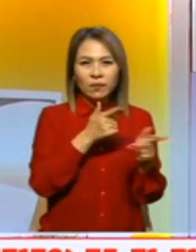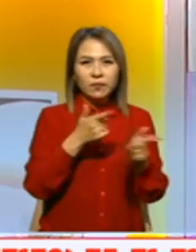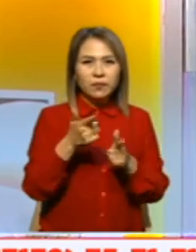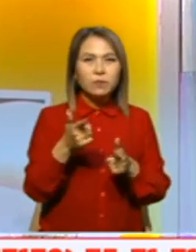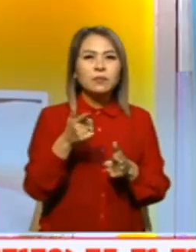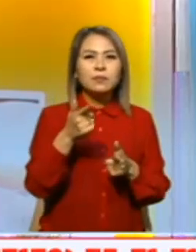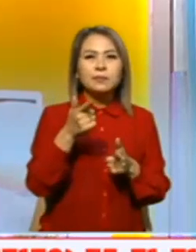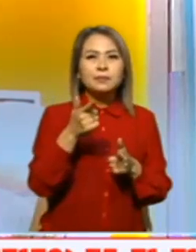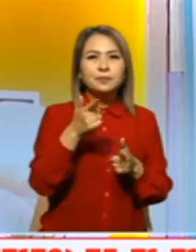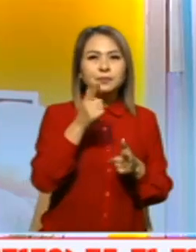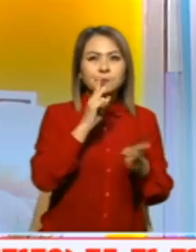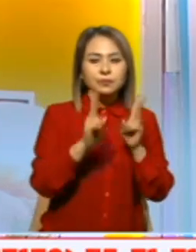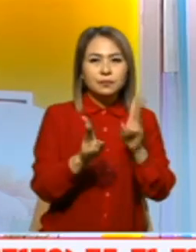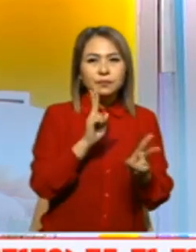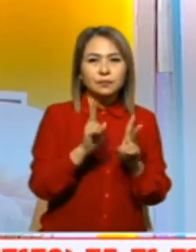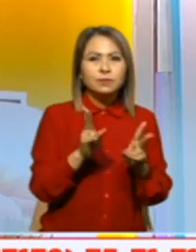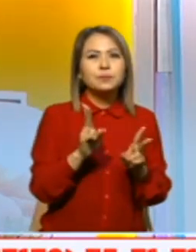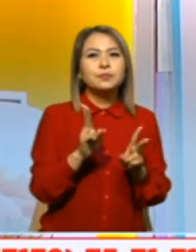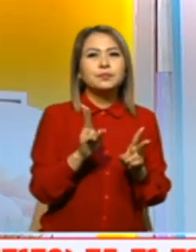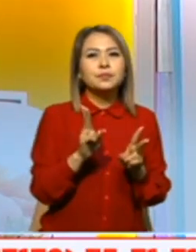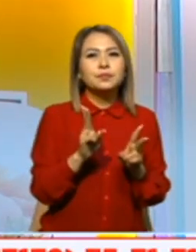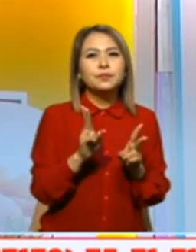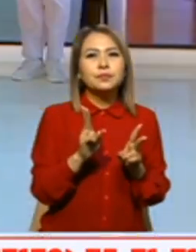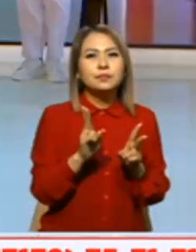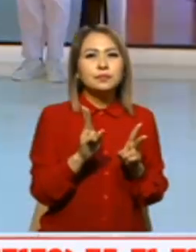жаңағы біздегі көмір,